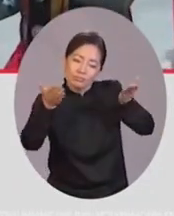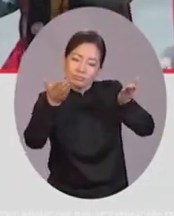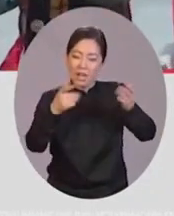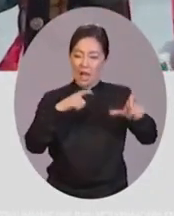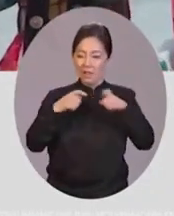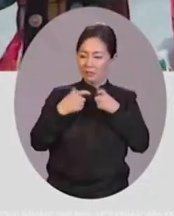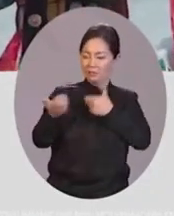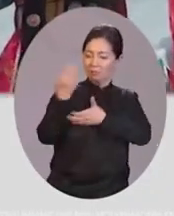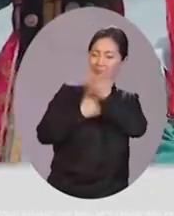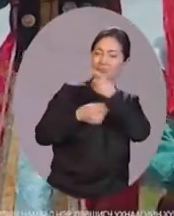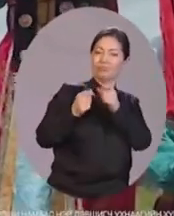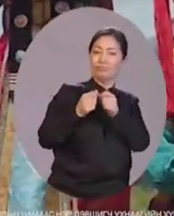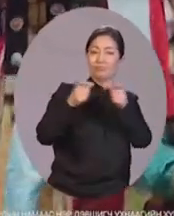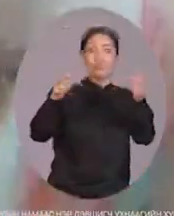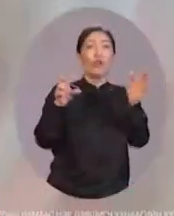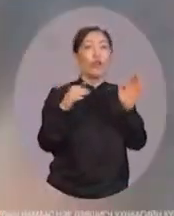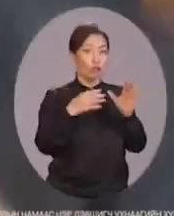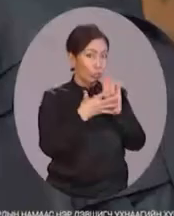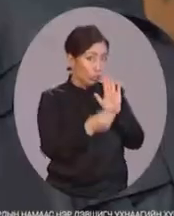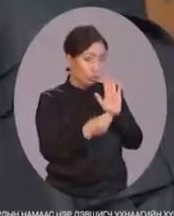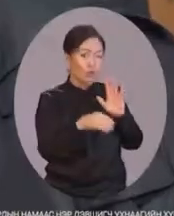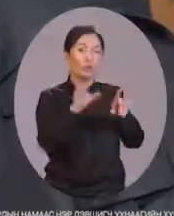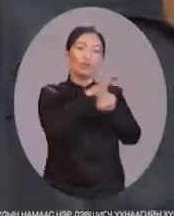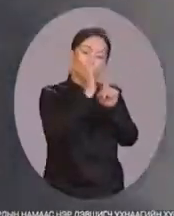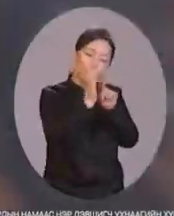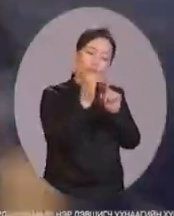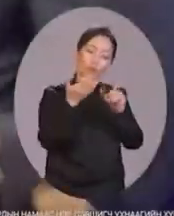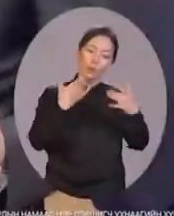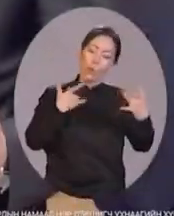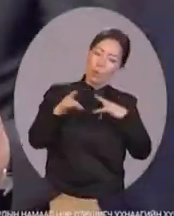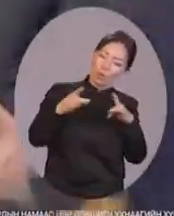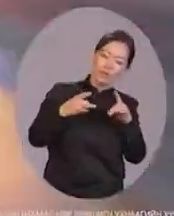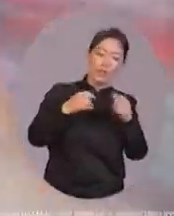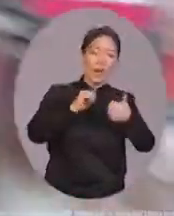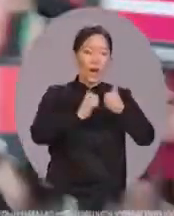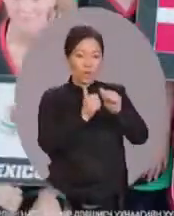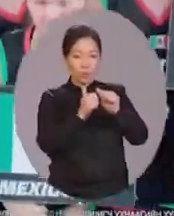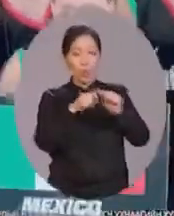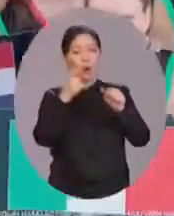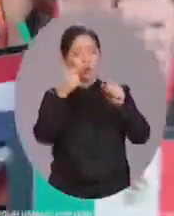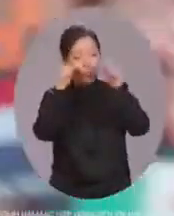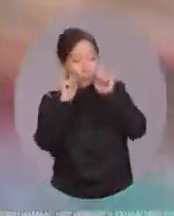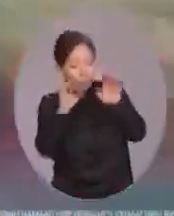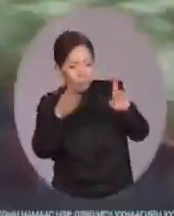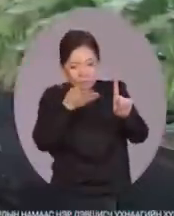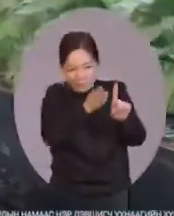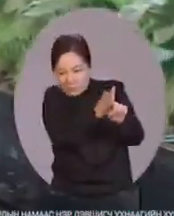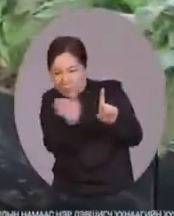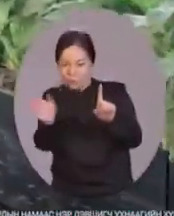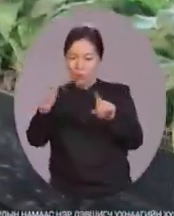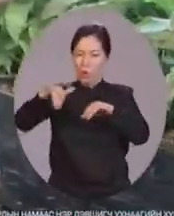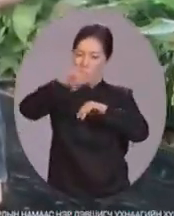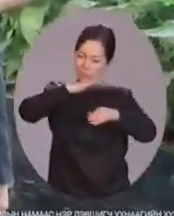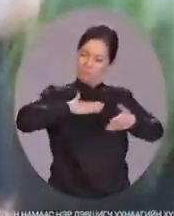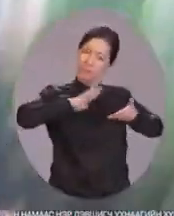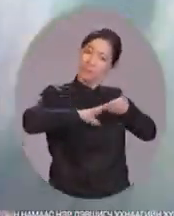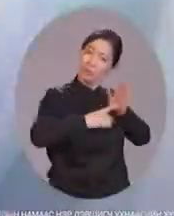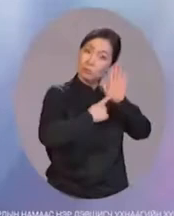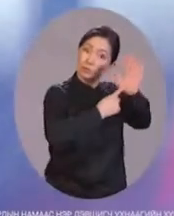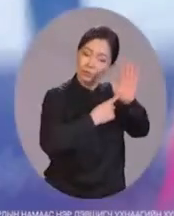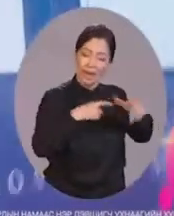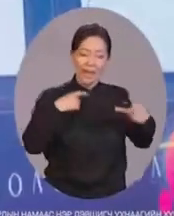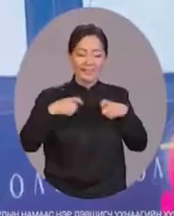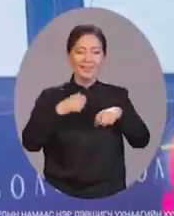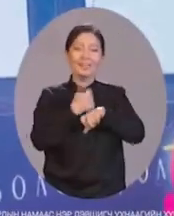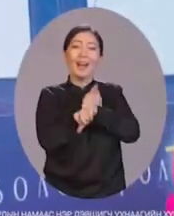жуулчлал хөгжүүлж эдийн засгийн өсөлтөнд нөлөөлнө. Ийхүү соёл урлаг, спорт, хүмүүнлэгийн салбараар дамжуулж улс орноо таниулах, эдийн